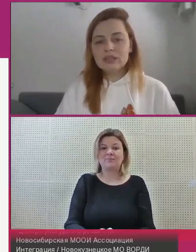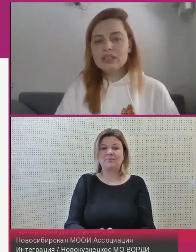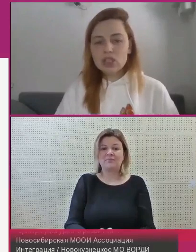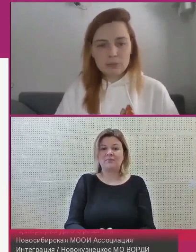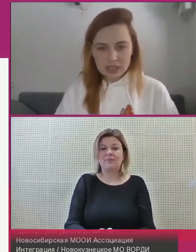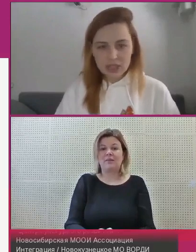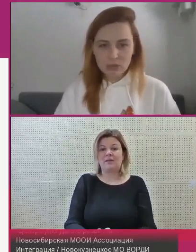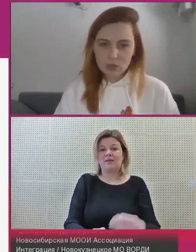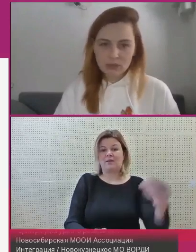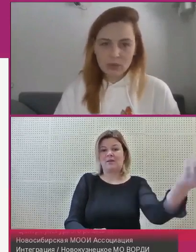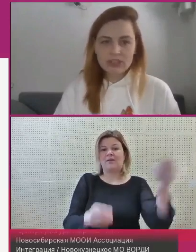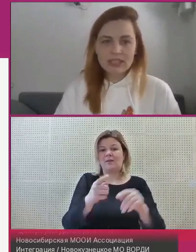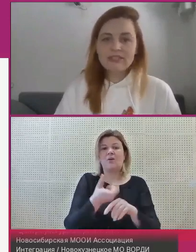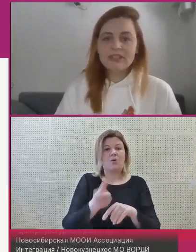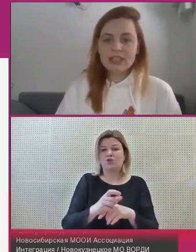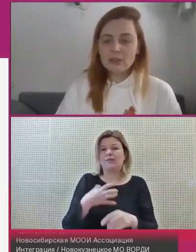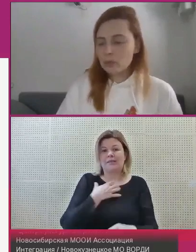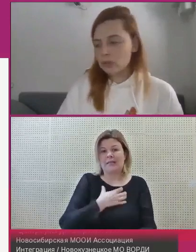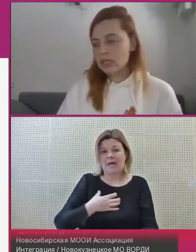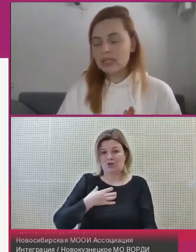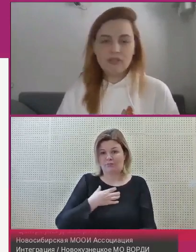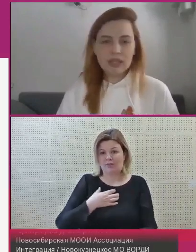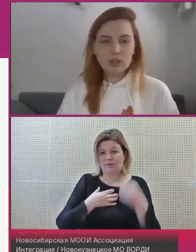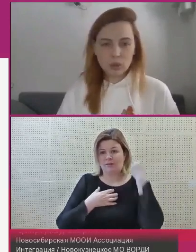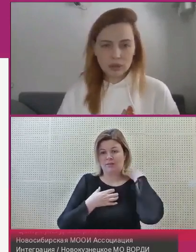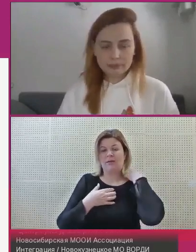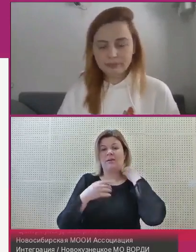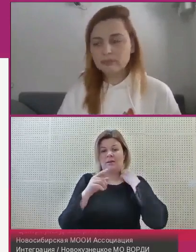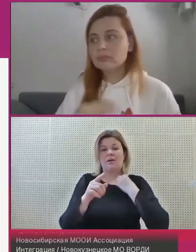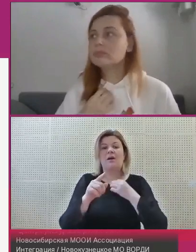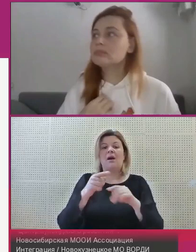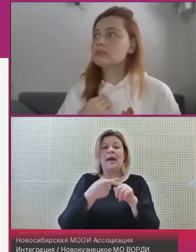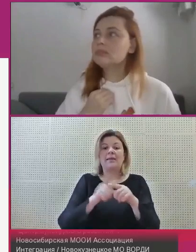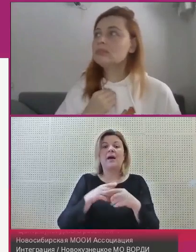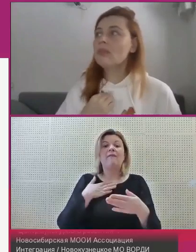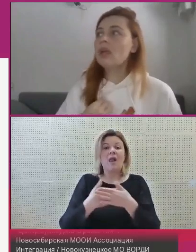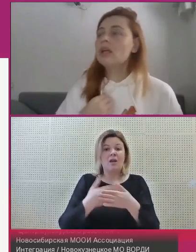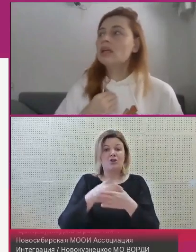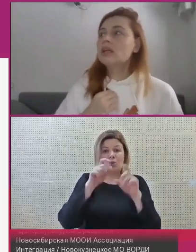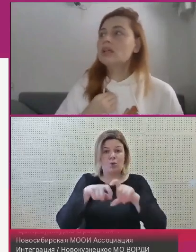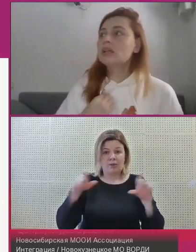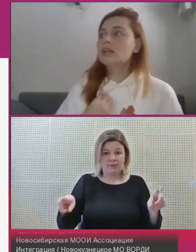и слишком значим, чтобы его выделять в отдельный пункт. Это волонтеры.